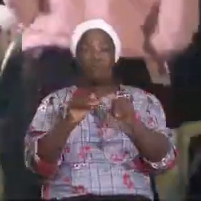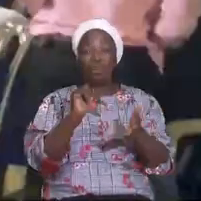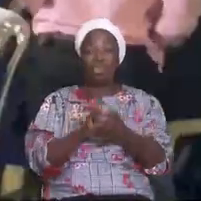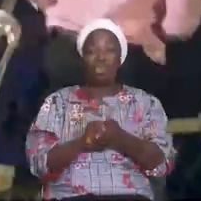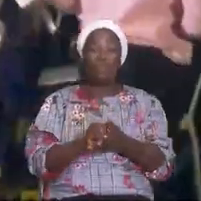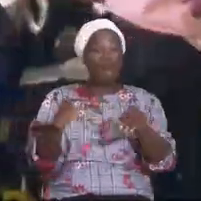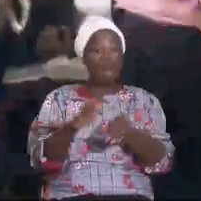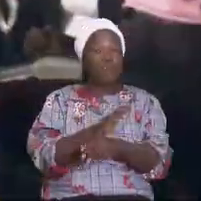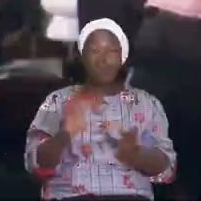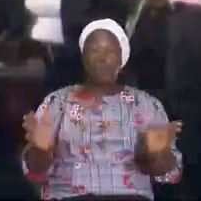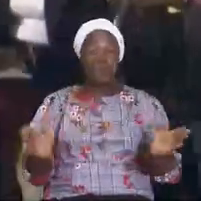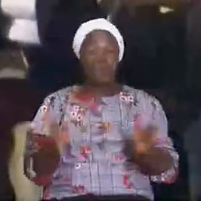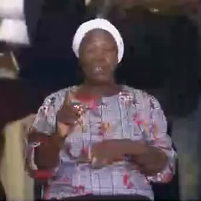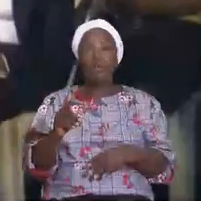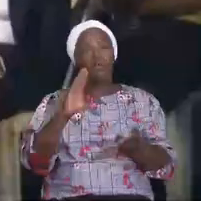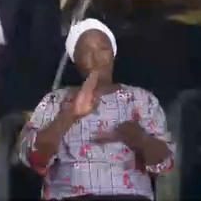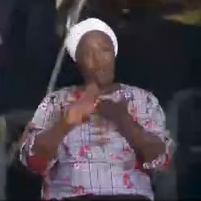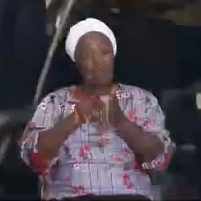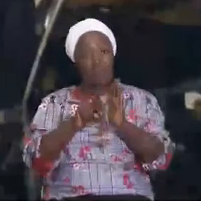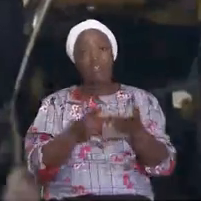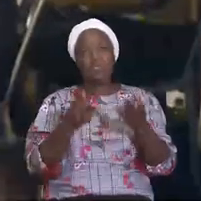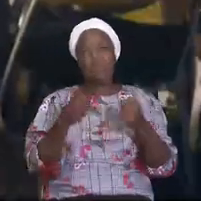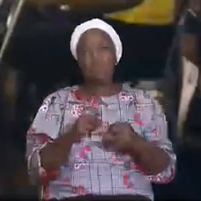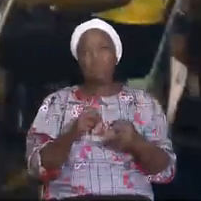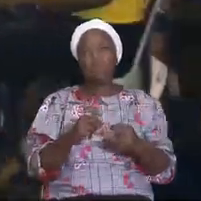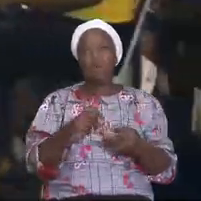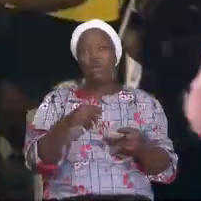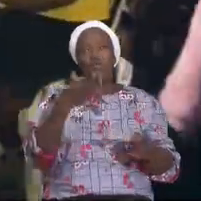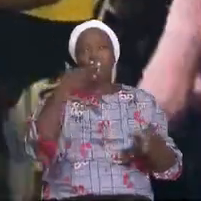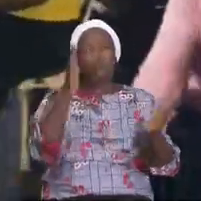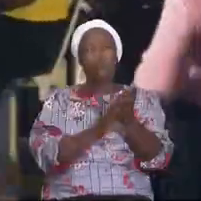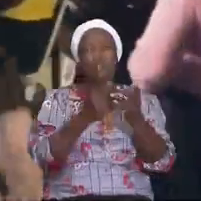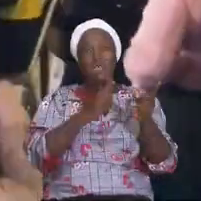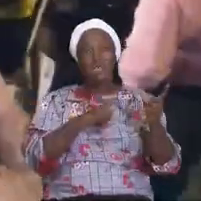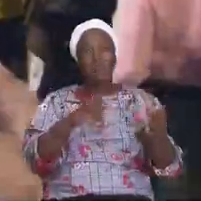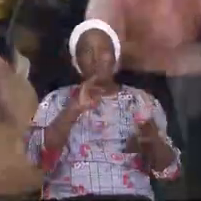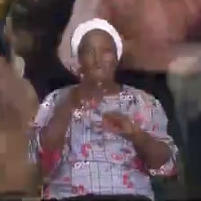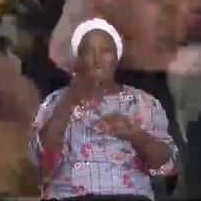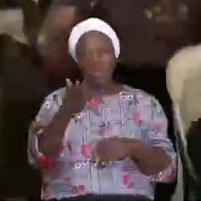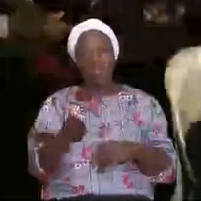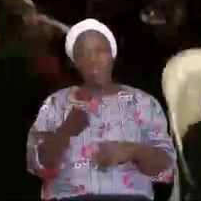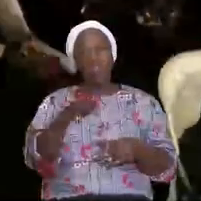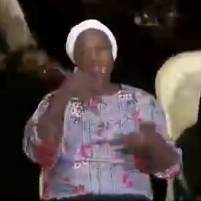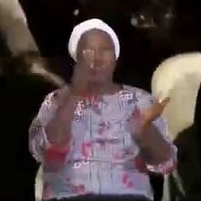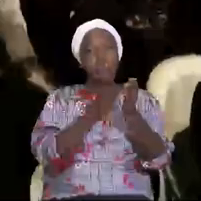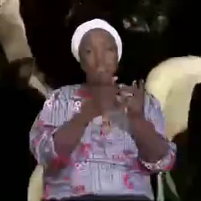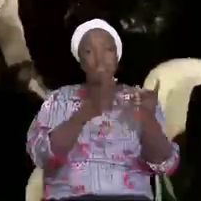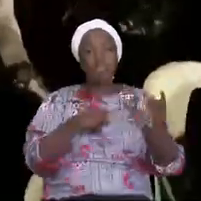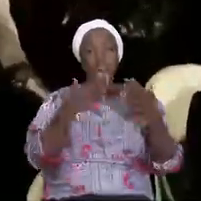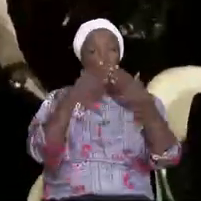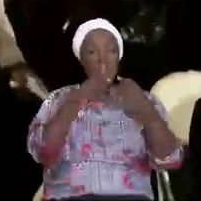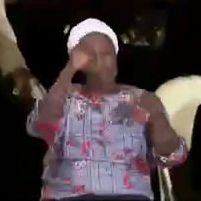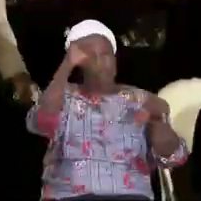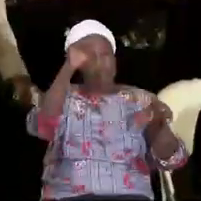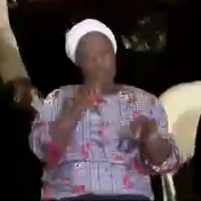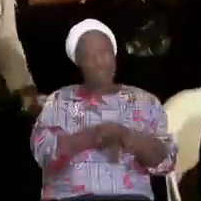main. Et dès que tu le fais, la pleine conviction, le pardon vient. Gloire